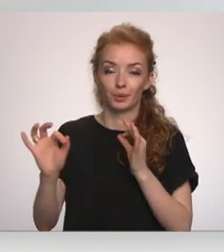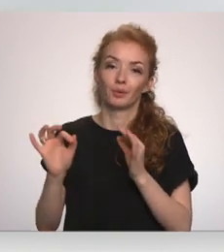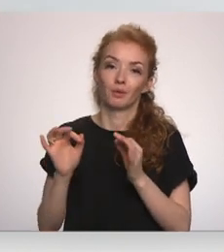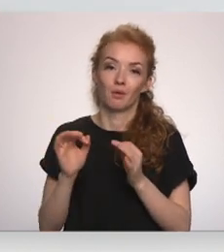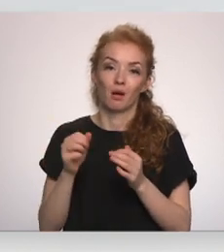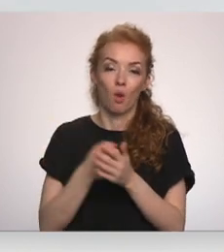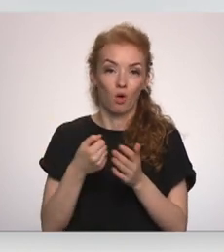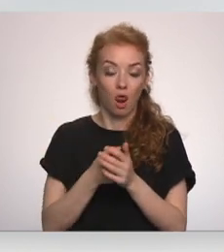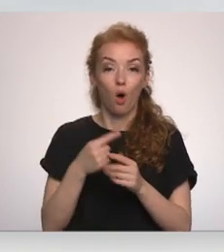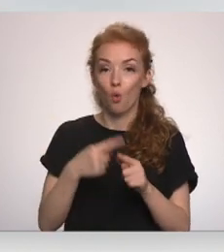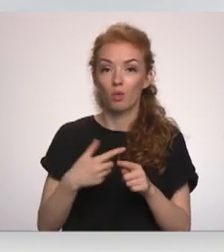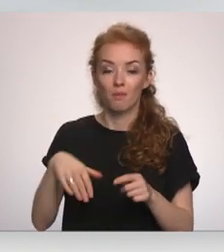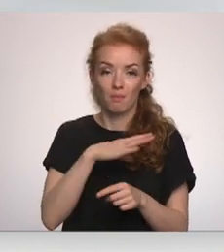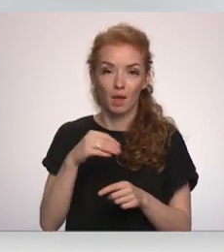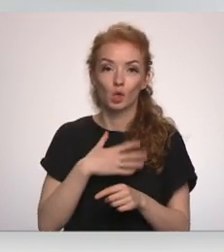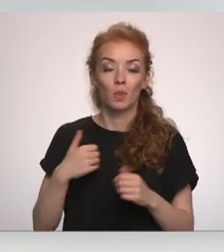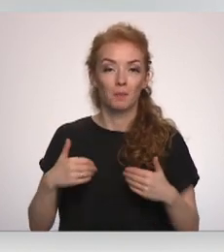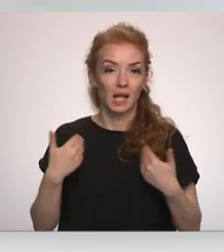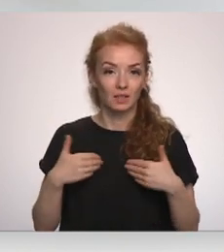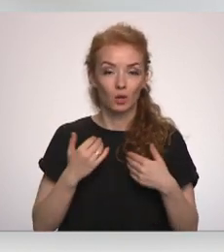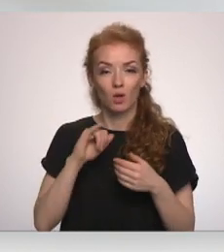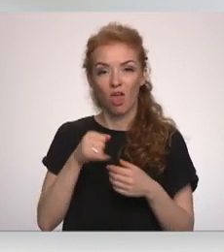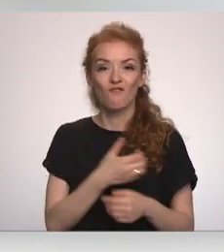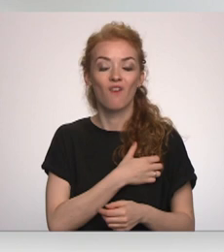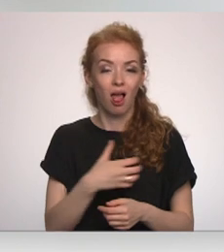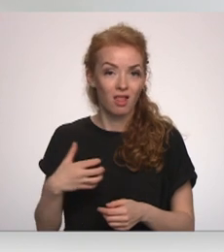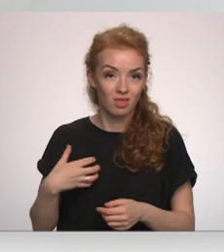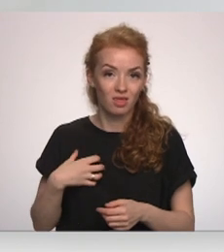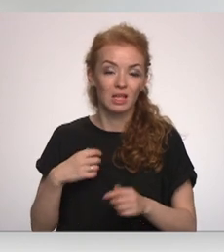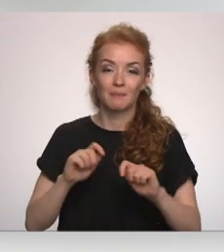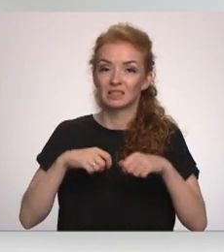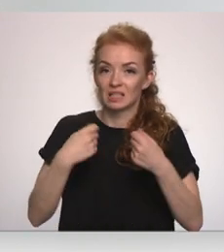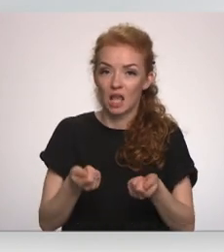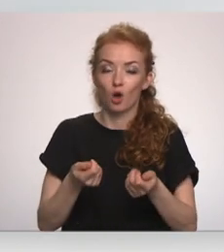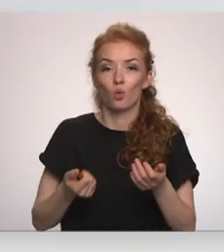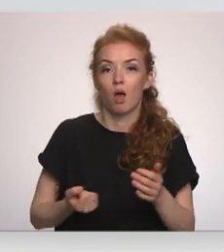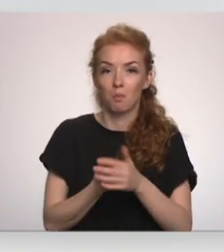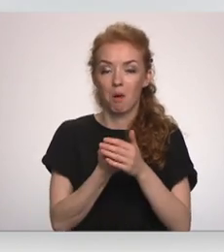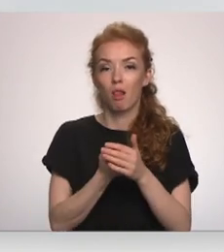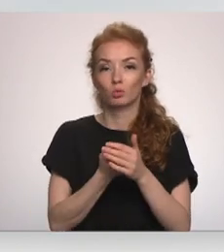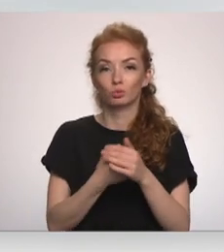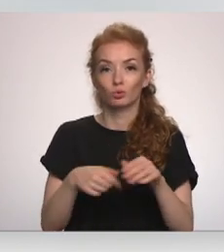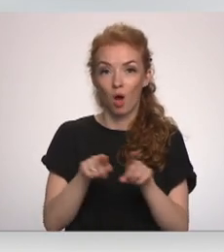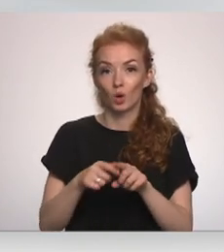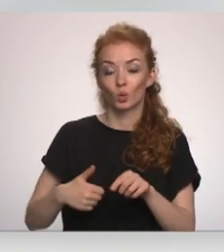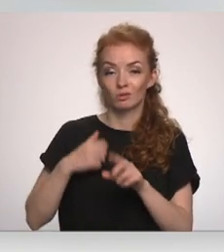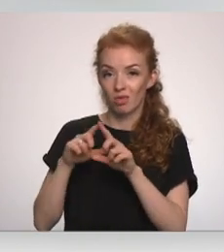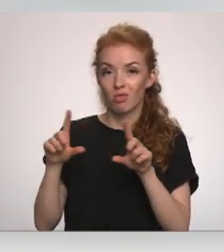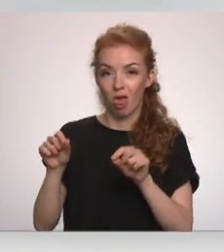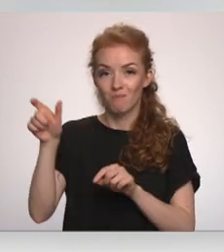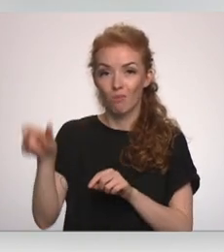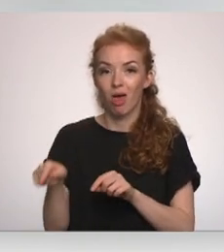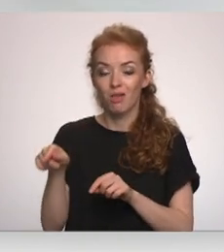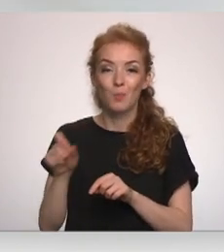iziet. Protams, mēs ļoti priecātos, ja valdība sniegtu atbalstu arī uzņēmējiem vismaz